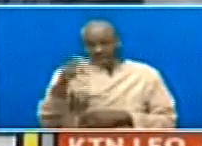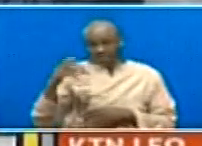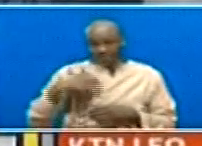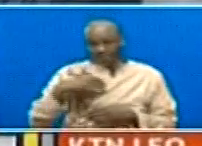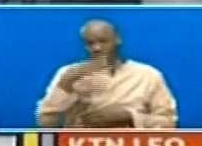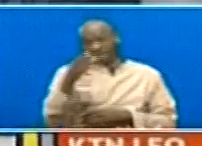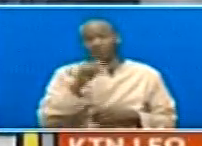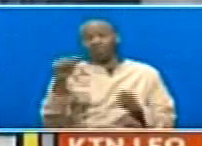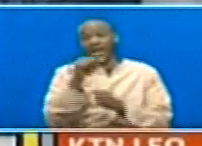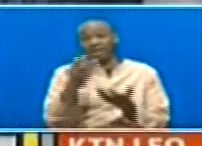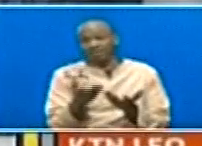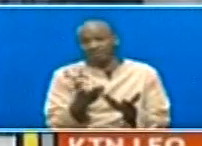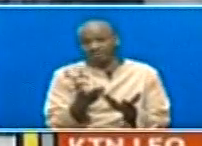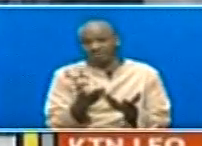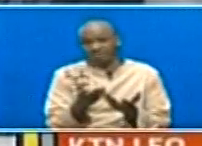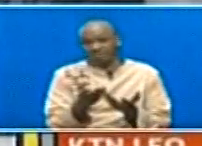ndani ni